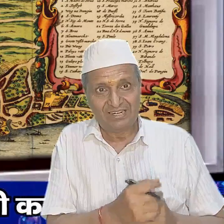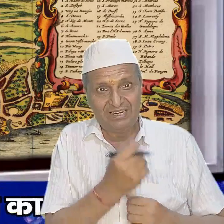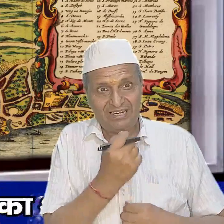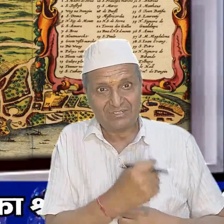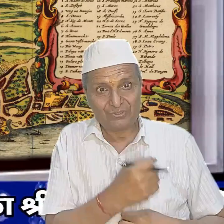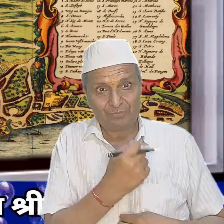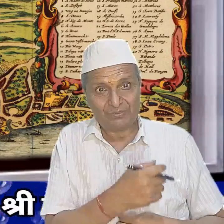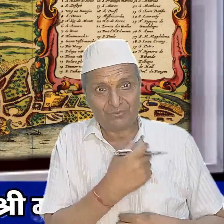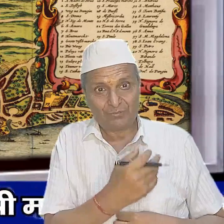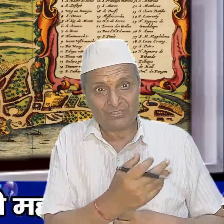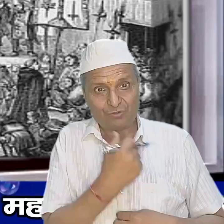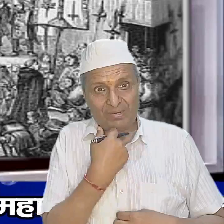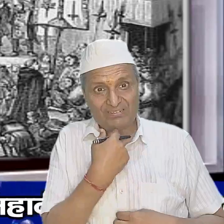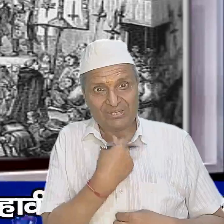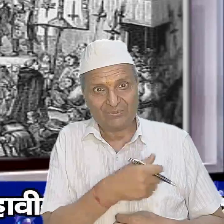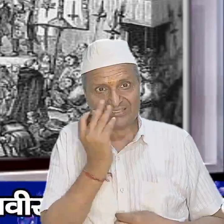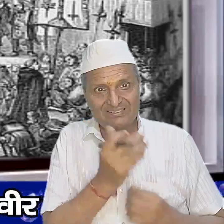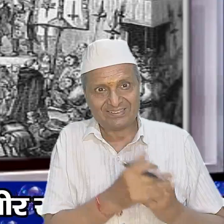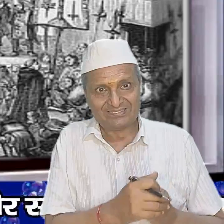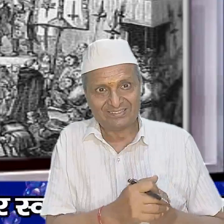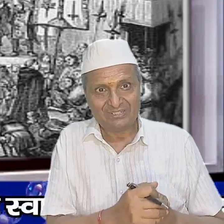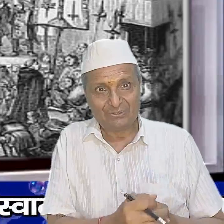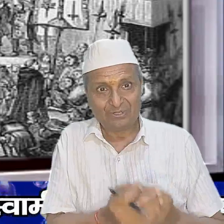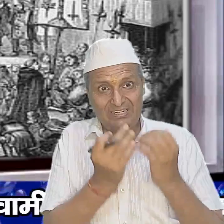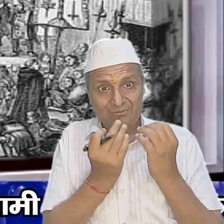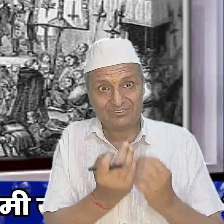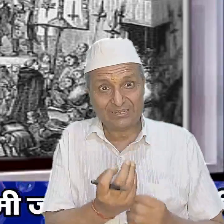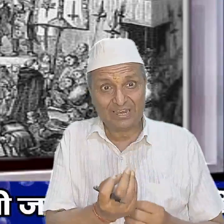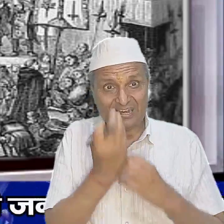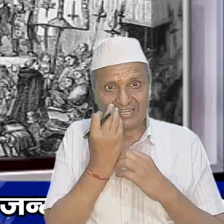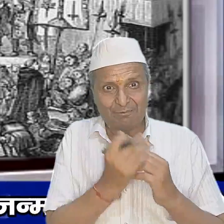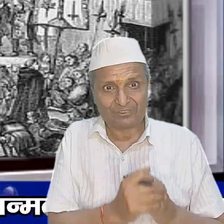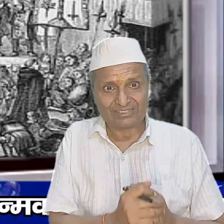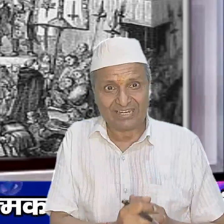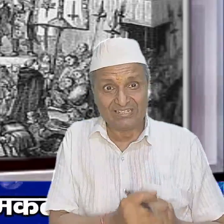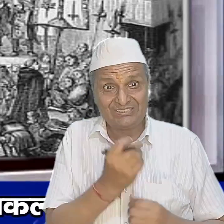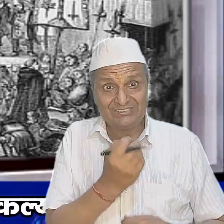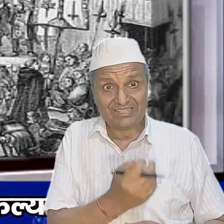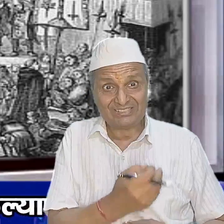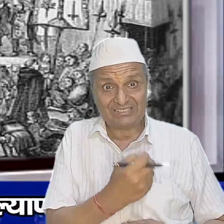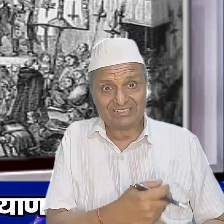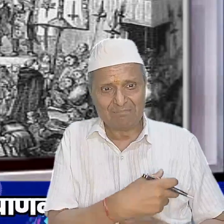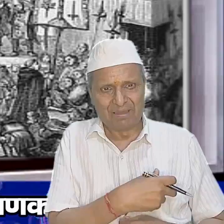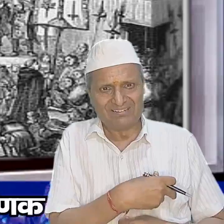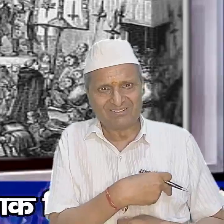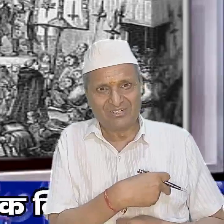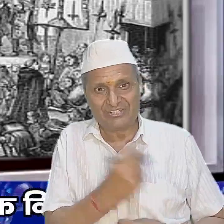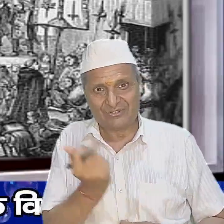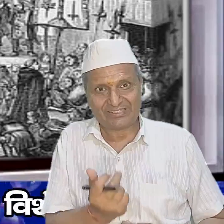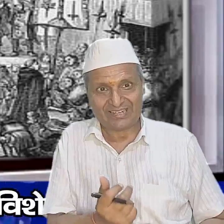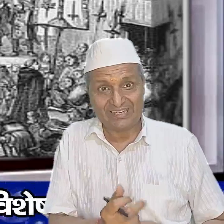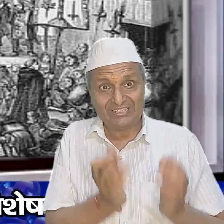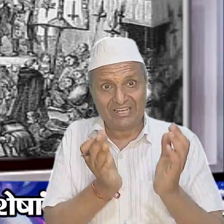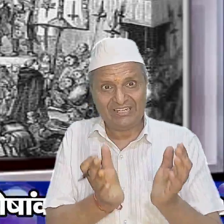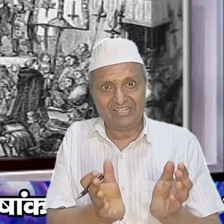तुम्हें धर्म बदलना होगा। बहुत से लोग बदलते हैं, कोंकणी बदलते हैं, हिंदू, लेकिन जैनों के अंदर बहुत बड़ी संख्या इससे मना